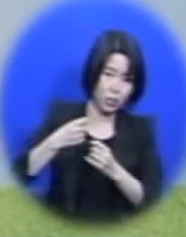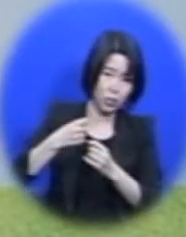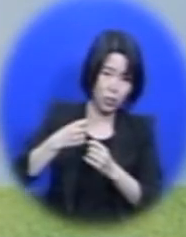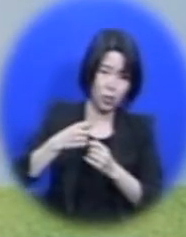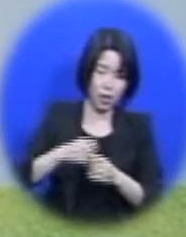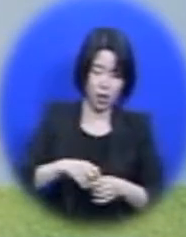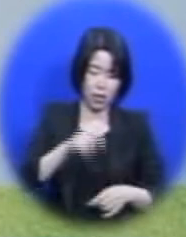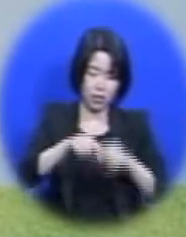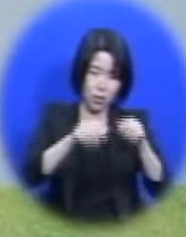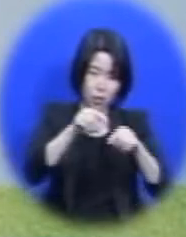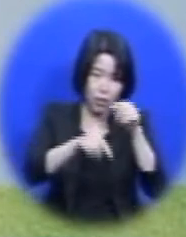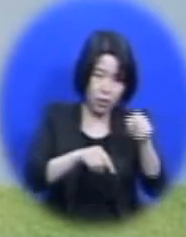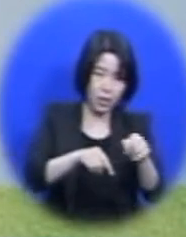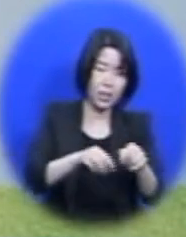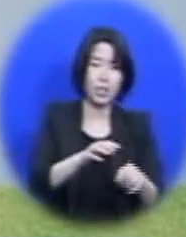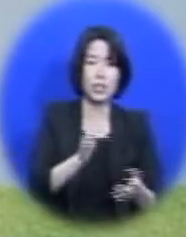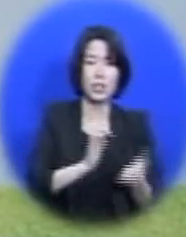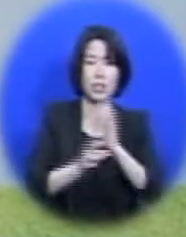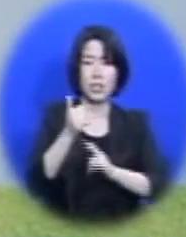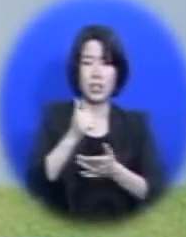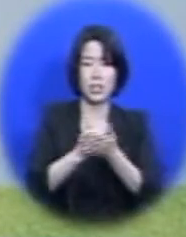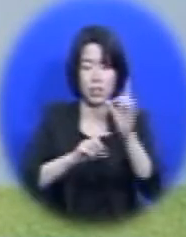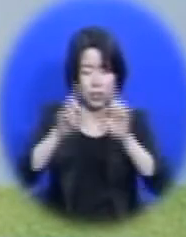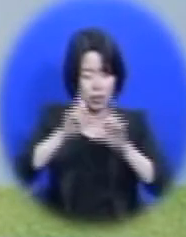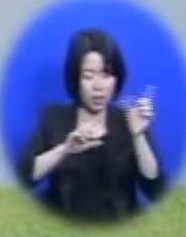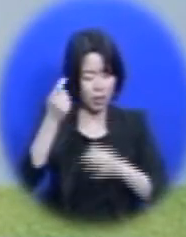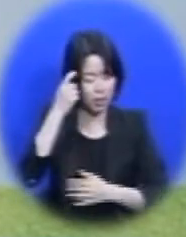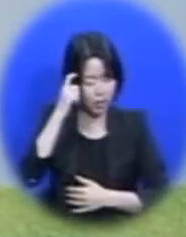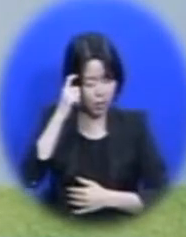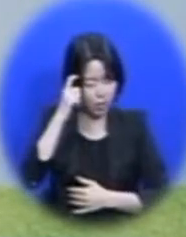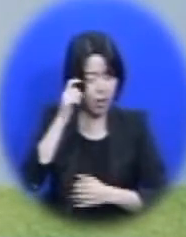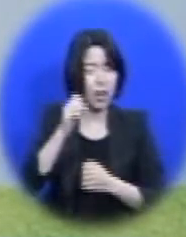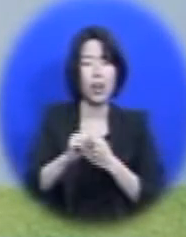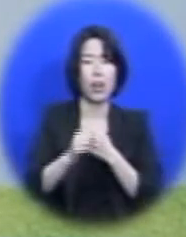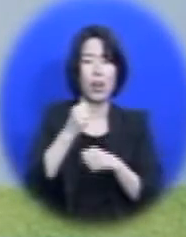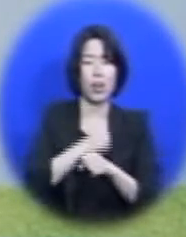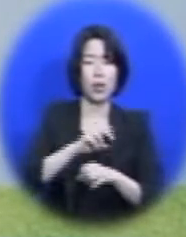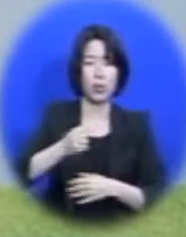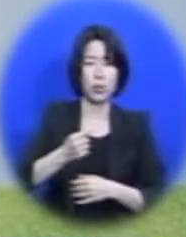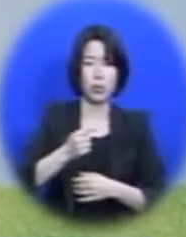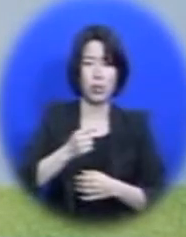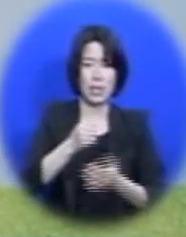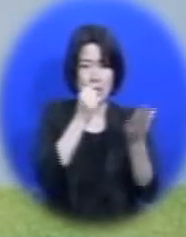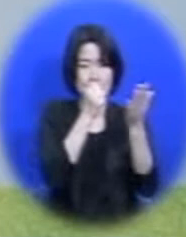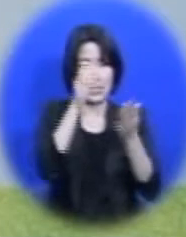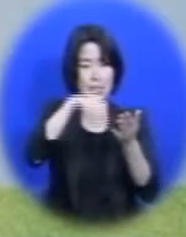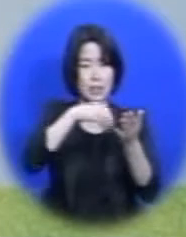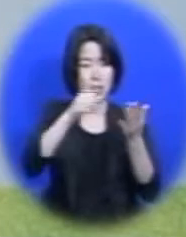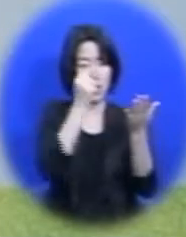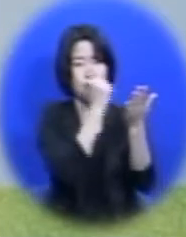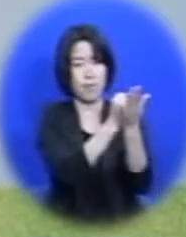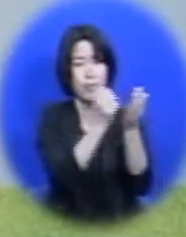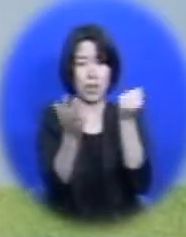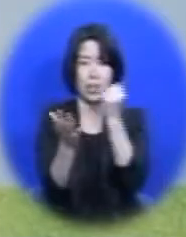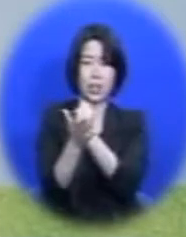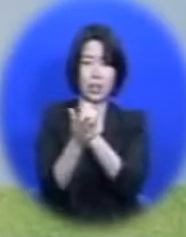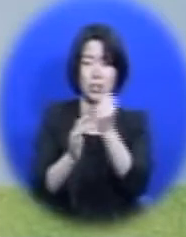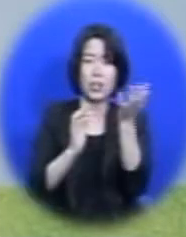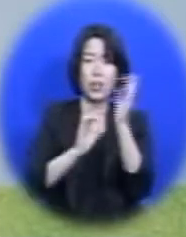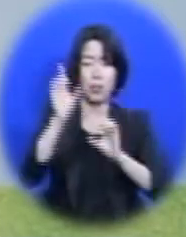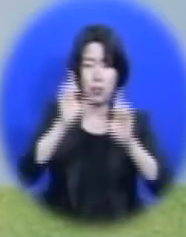올라가시는 예수님의 그 장면을 내가 보고도 예수님이 십자가에 못 박혀 달려 계신 그 예수님의 그